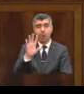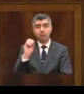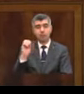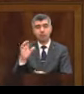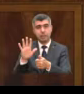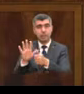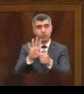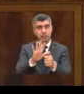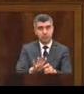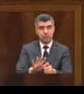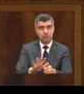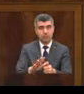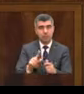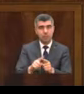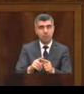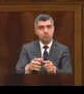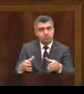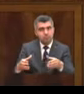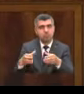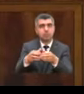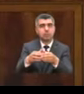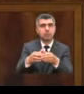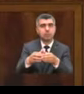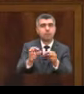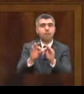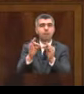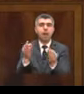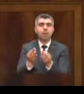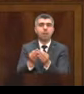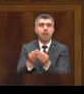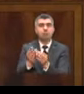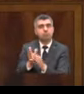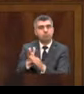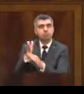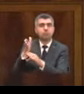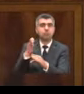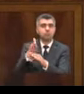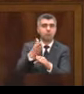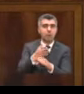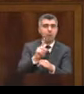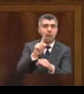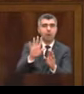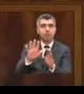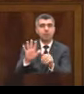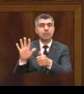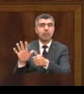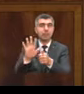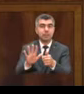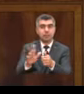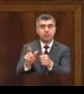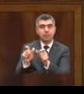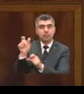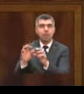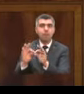1566 منهم تم إدماجهم مباشرة في أسرهم، يعني 1566 تم إدماجهم مباشرة